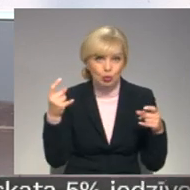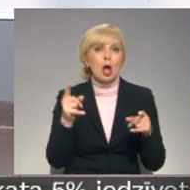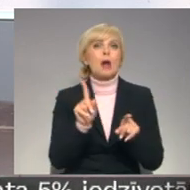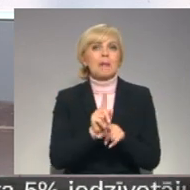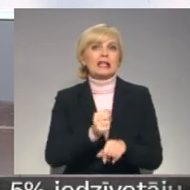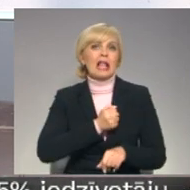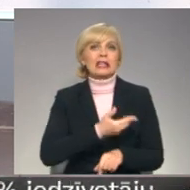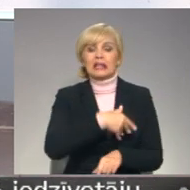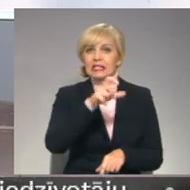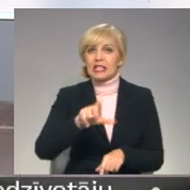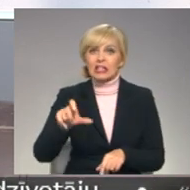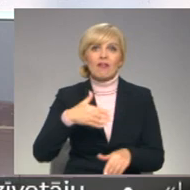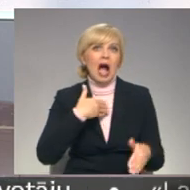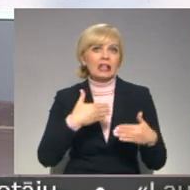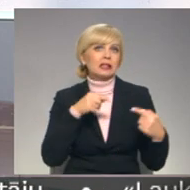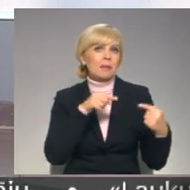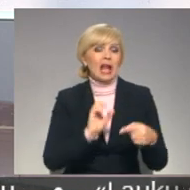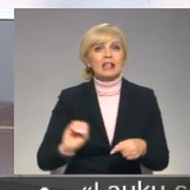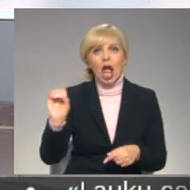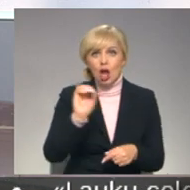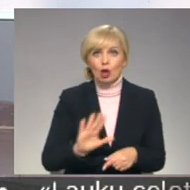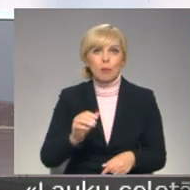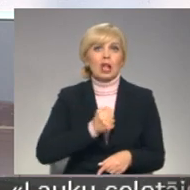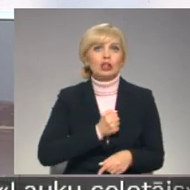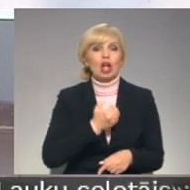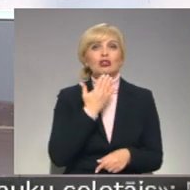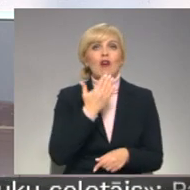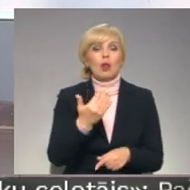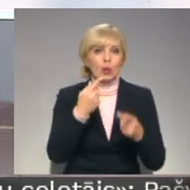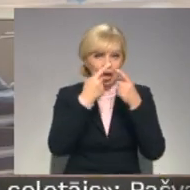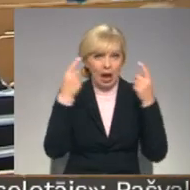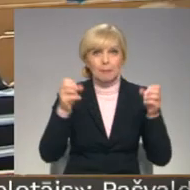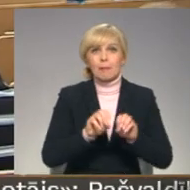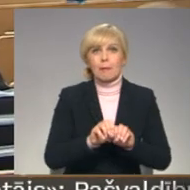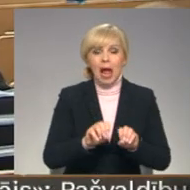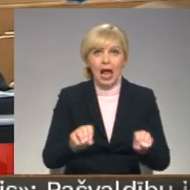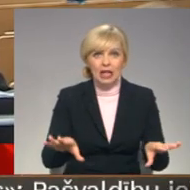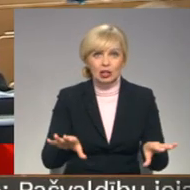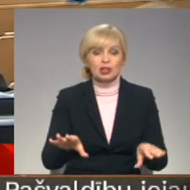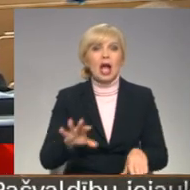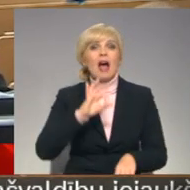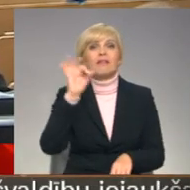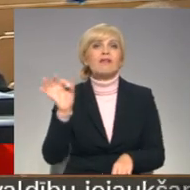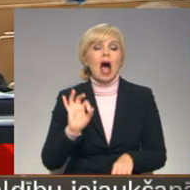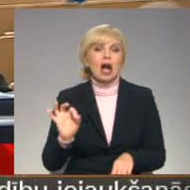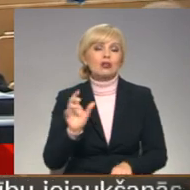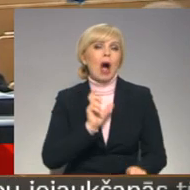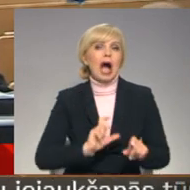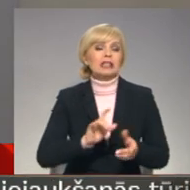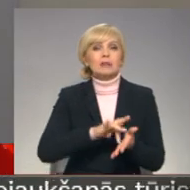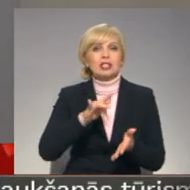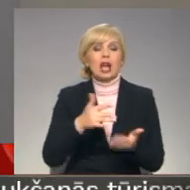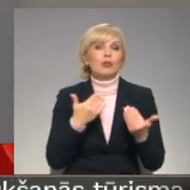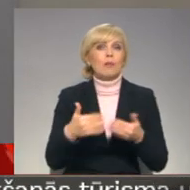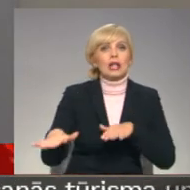un latgaliešu valodu medijos. Turpina Daudzkom TV. DAAD, Vācu akadēmiskās apmaiņas centrs, nu pat